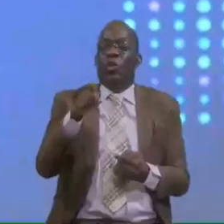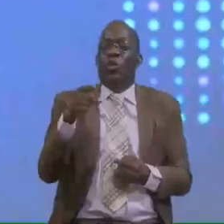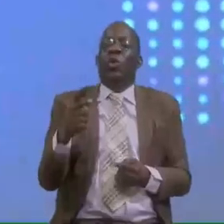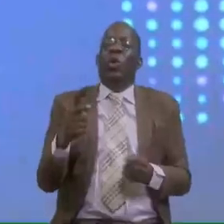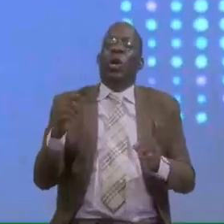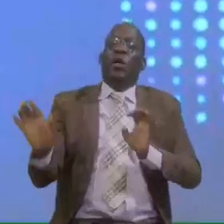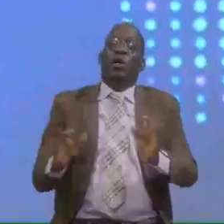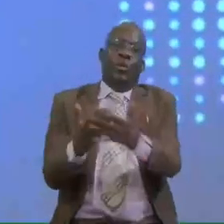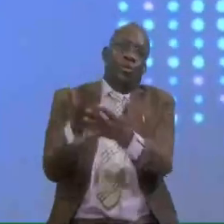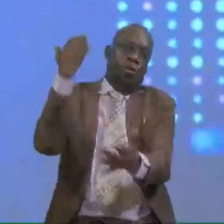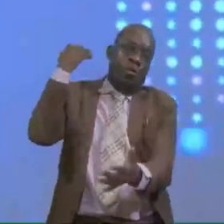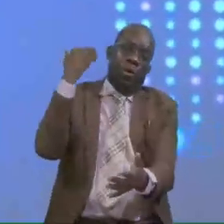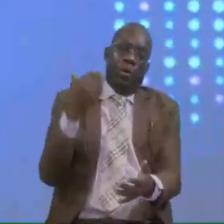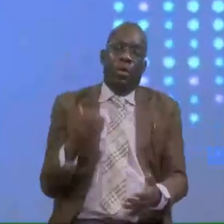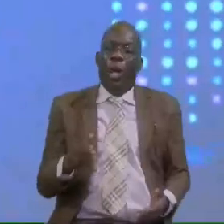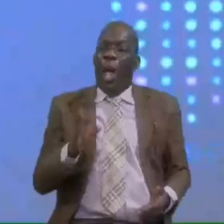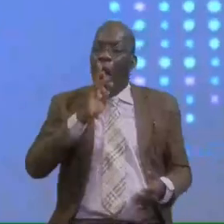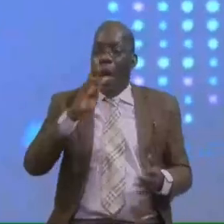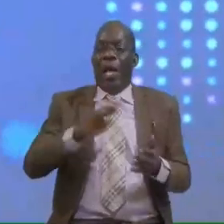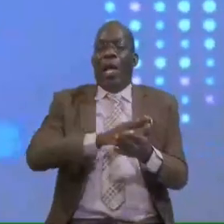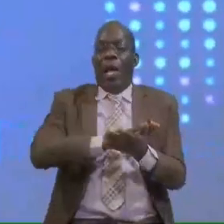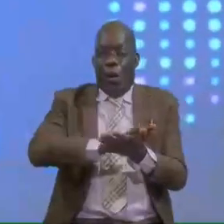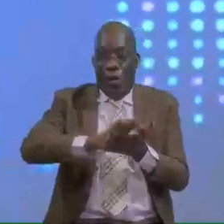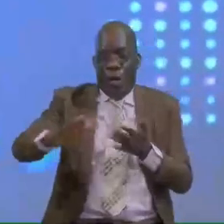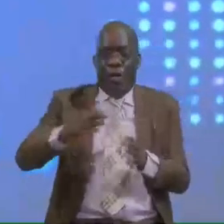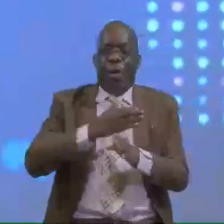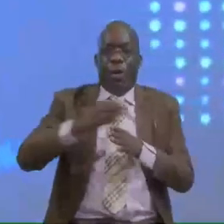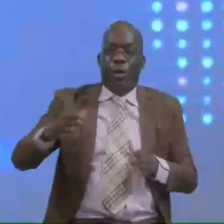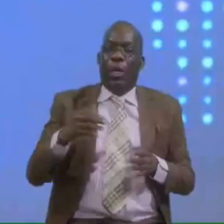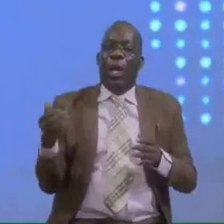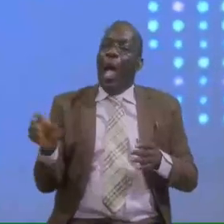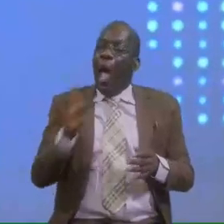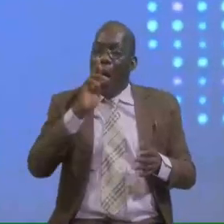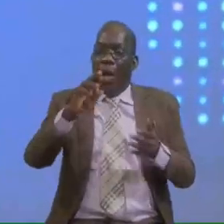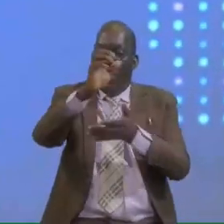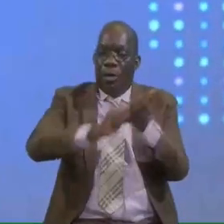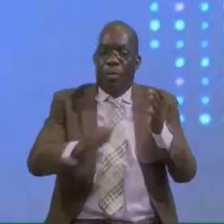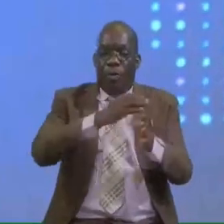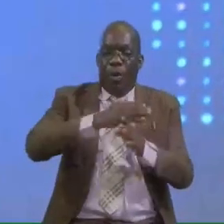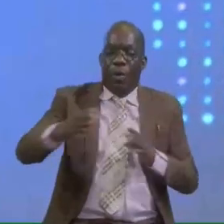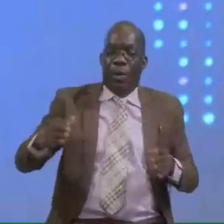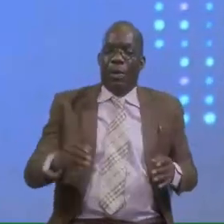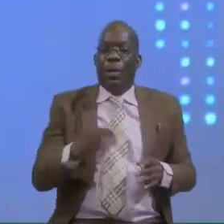sont effacés. Sont effacés.